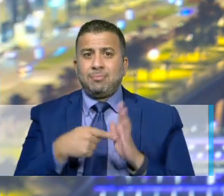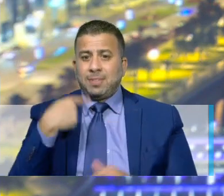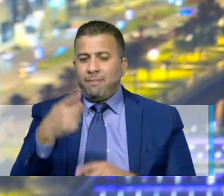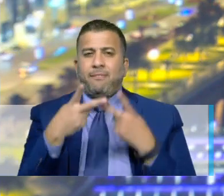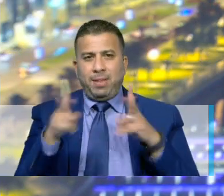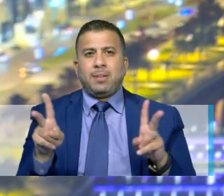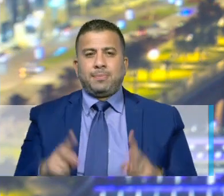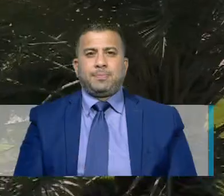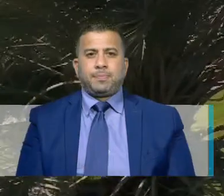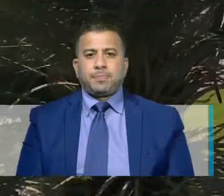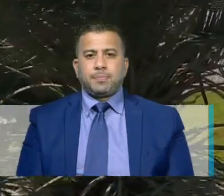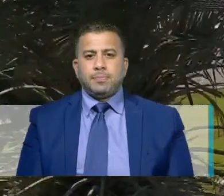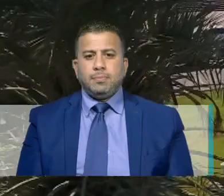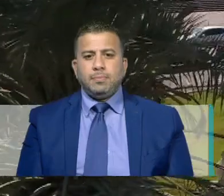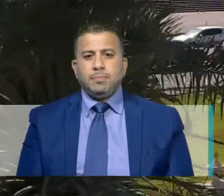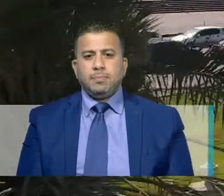القادم.